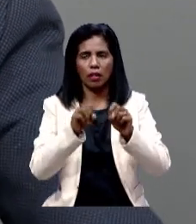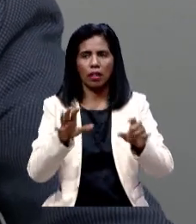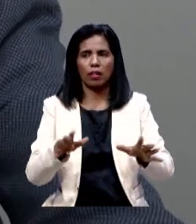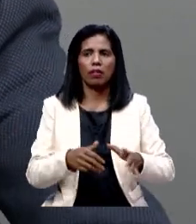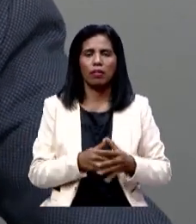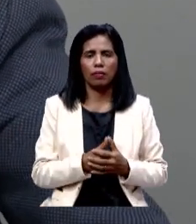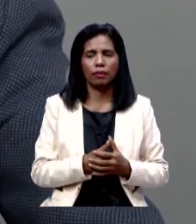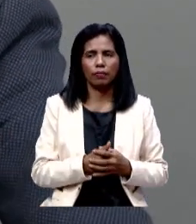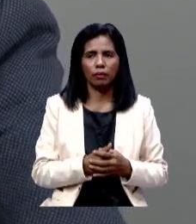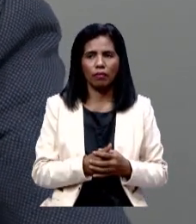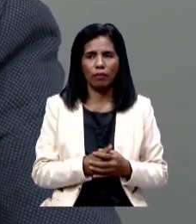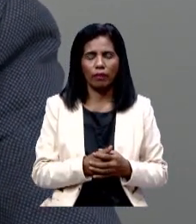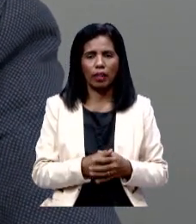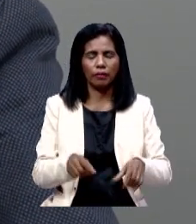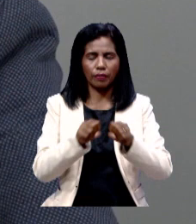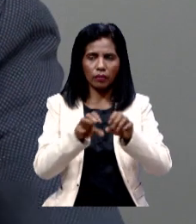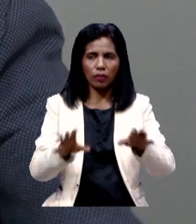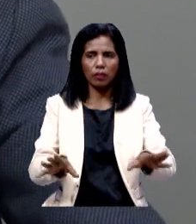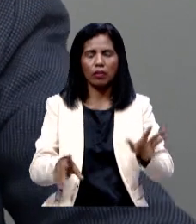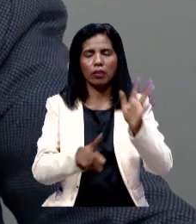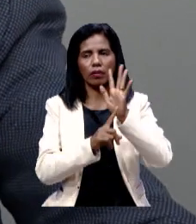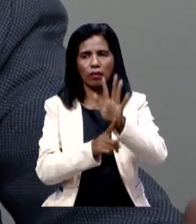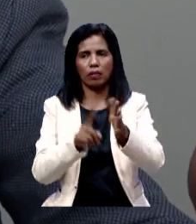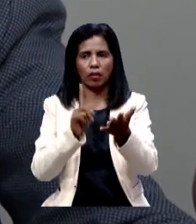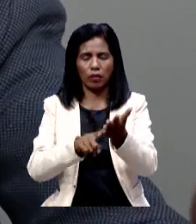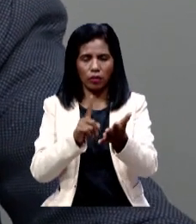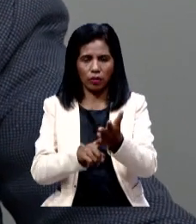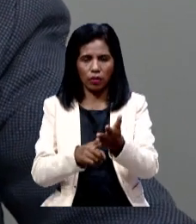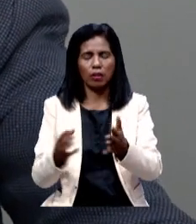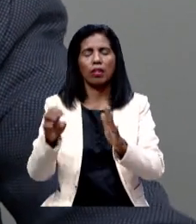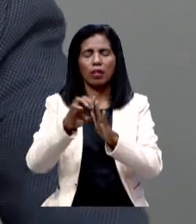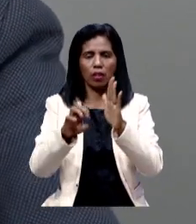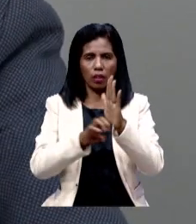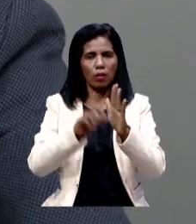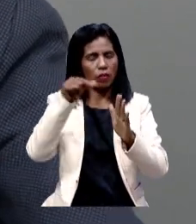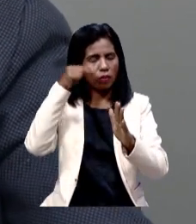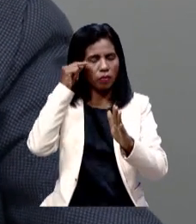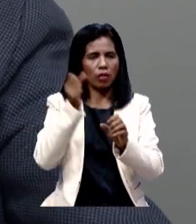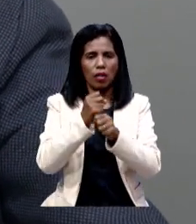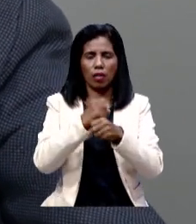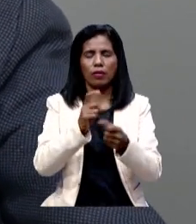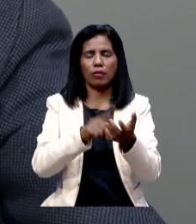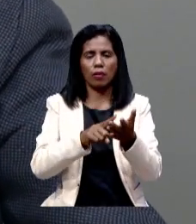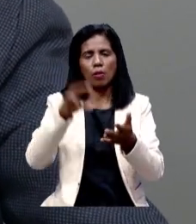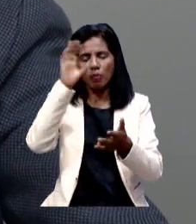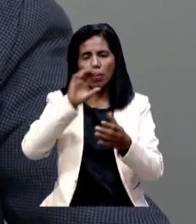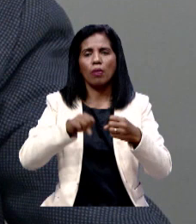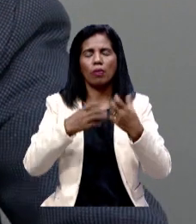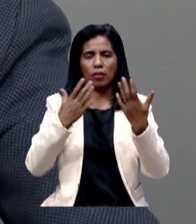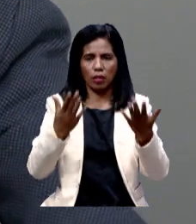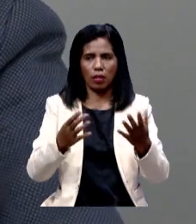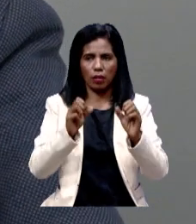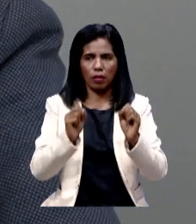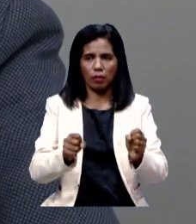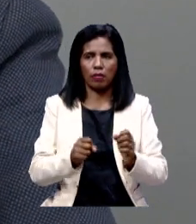sira ne sayona viral. Ia diskusan tanto ia estado, governo, sira hal diskusan par depois atu buka solusan un runga para atu